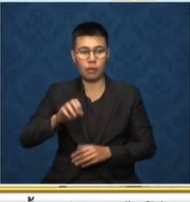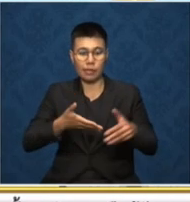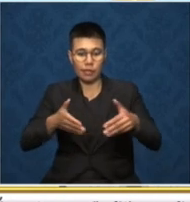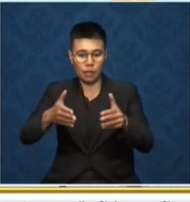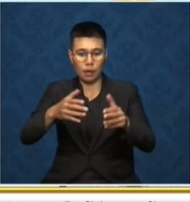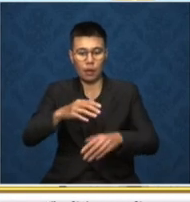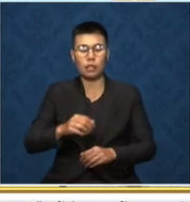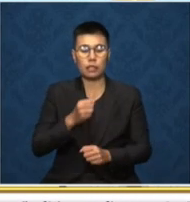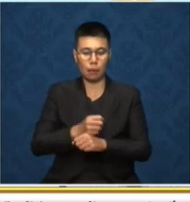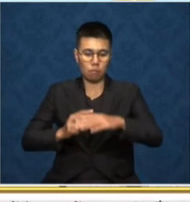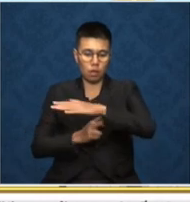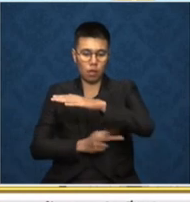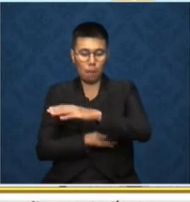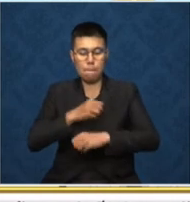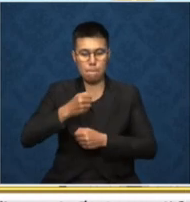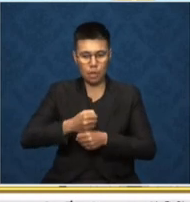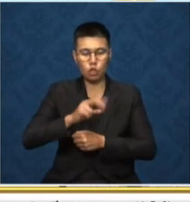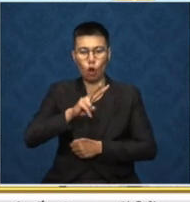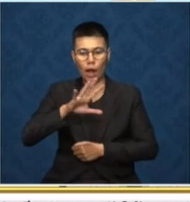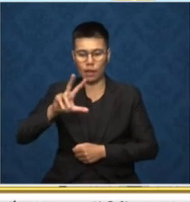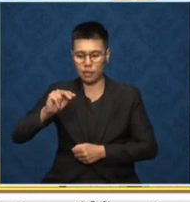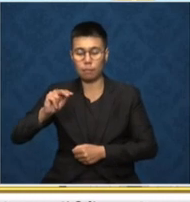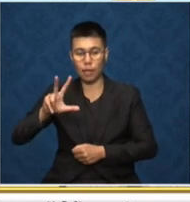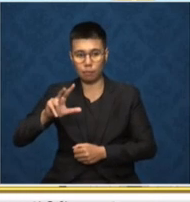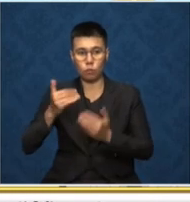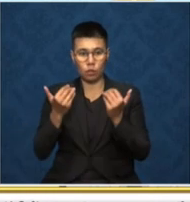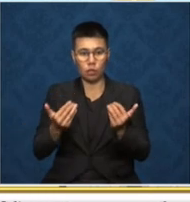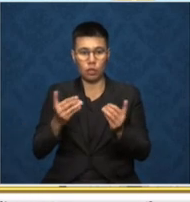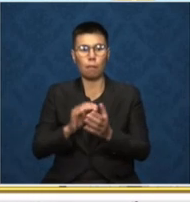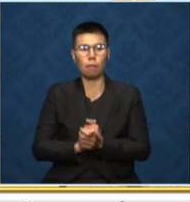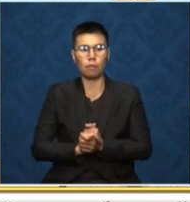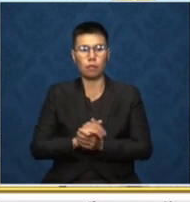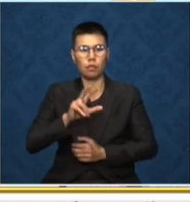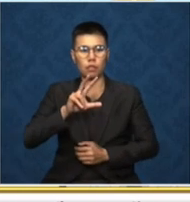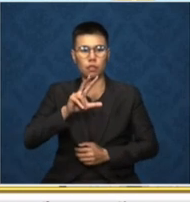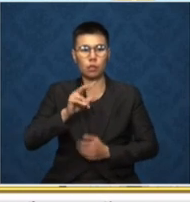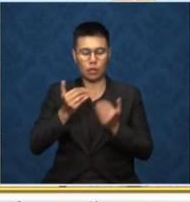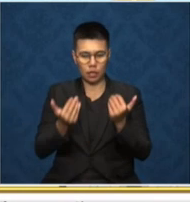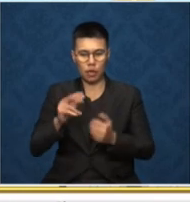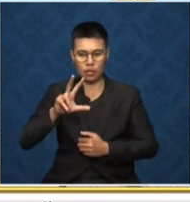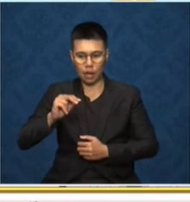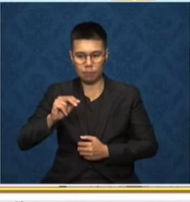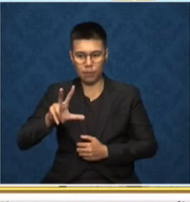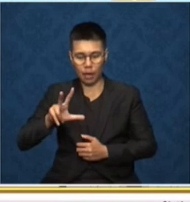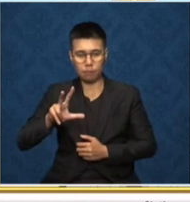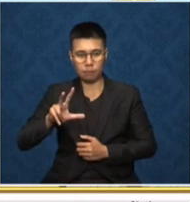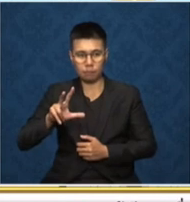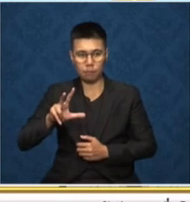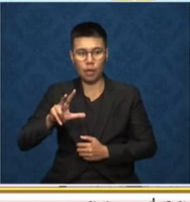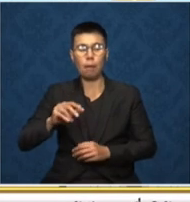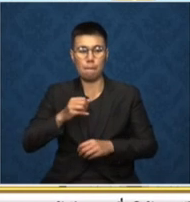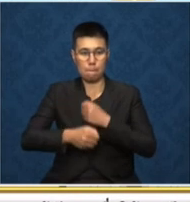จเมื่อปี2533จนมาถึงบัดนี้อายุก็ล่วงเลยไปกว่า33ปีแล้วครับประกอบกับปลาย